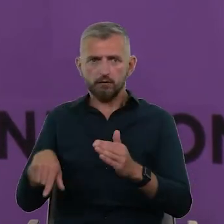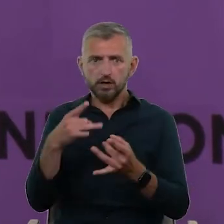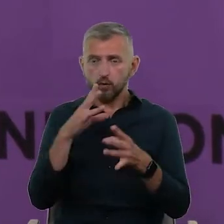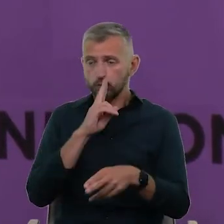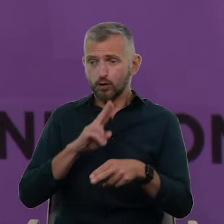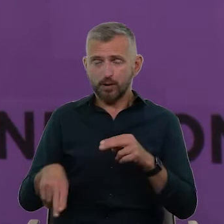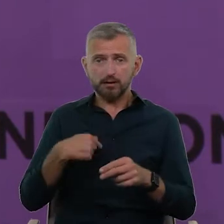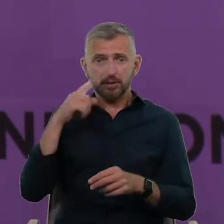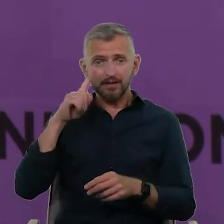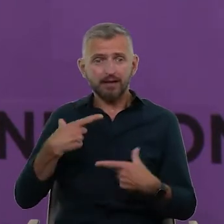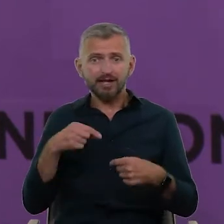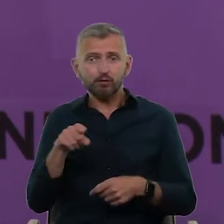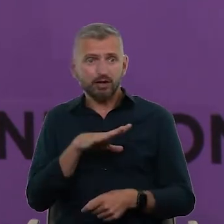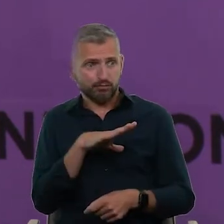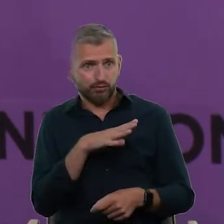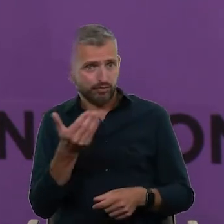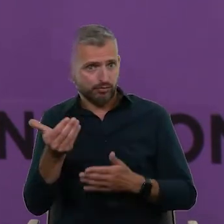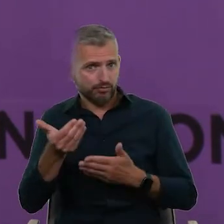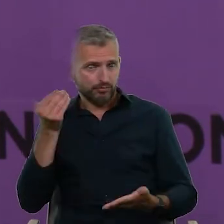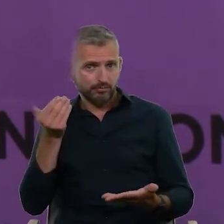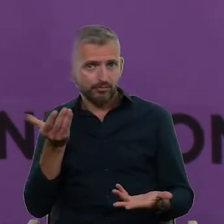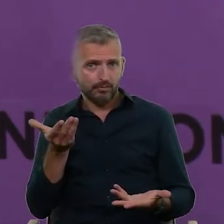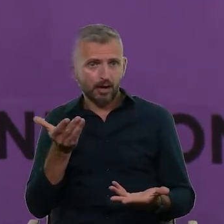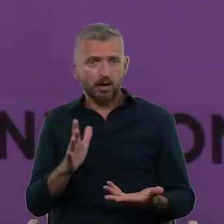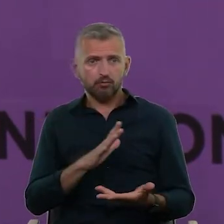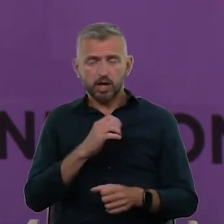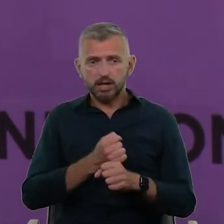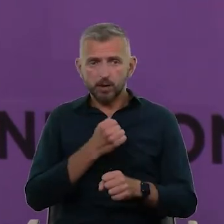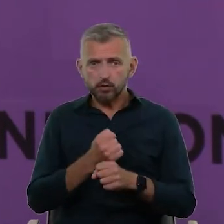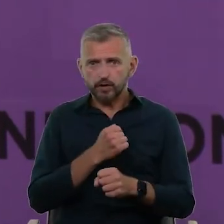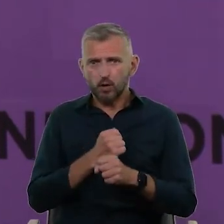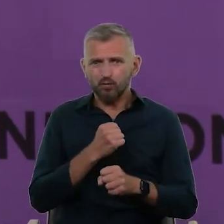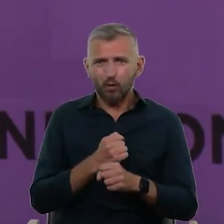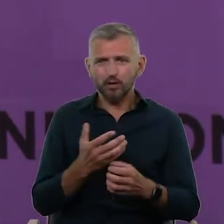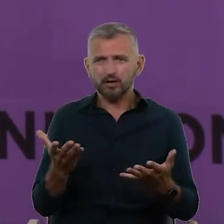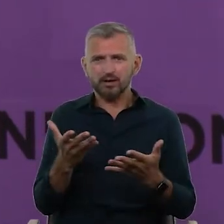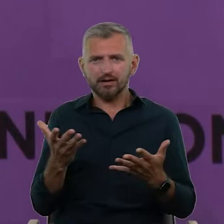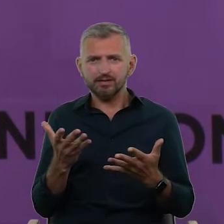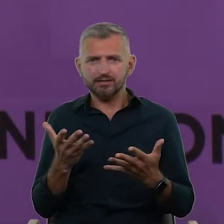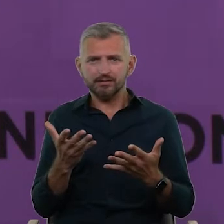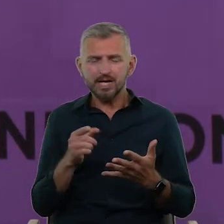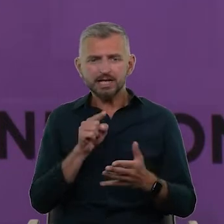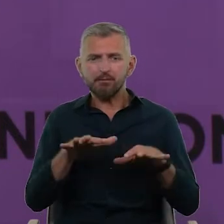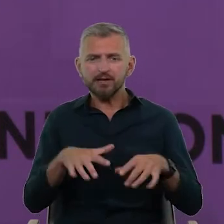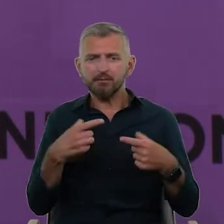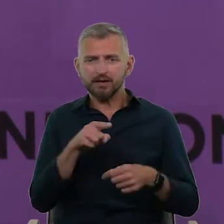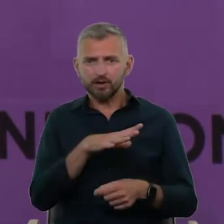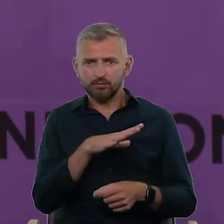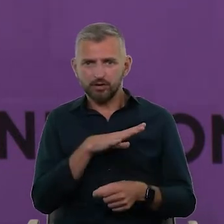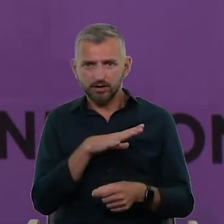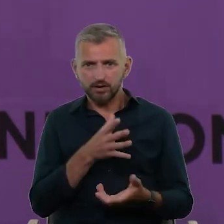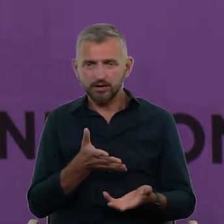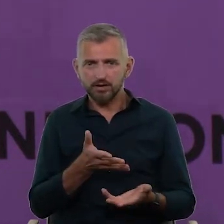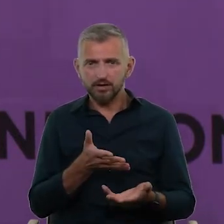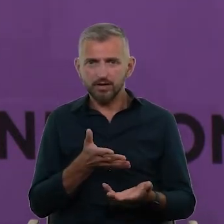пропали, тому що ми знали, де вони були. Була напрацьована робота якась з тими місцями, де вони знаходились і так